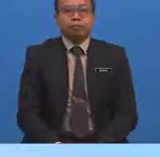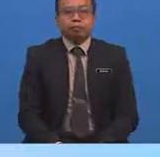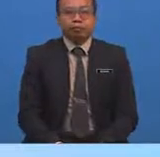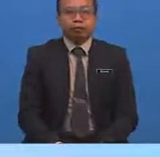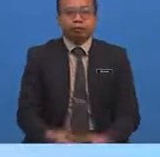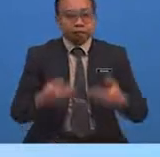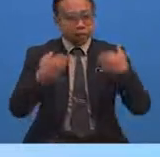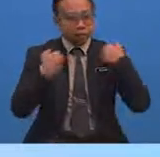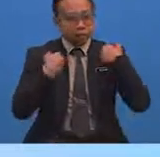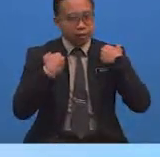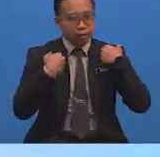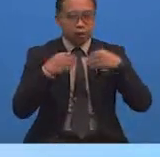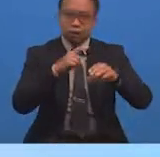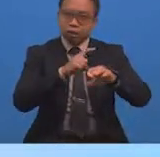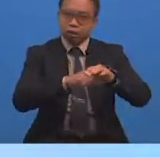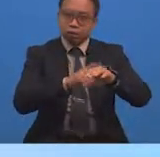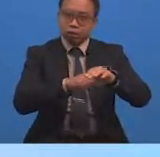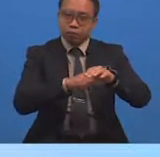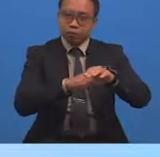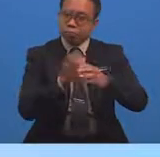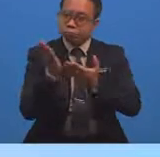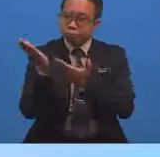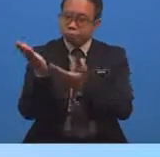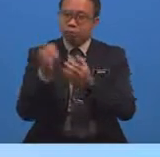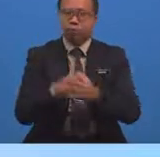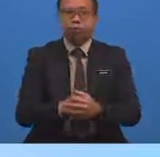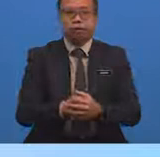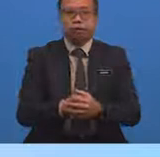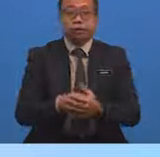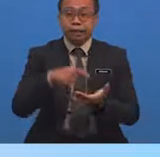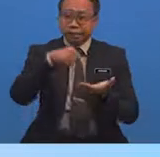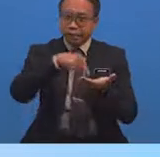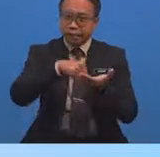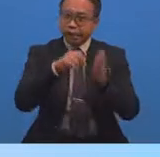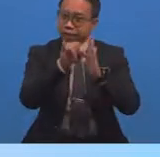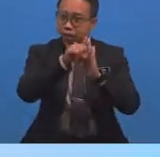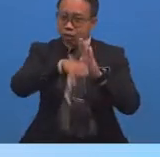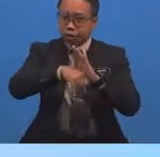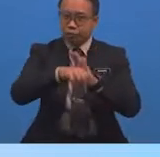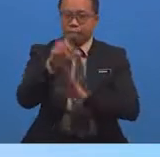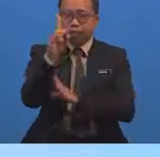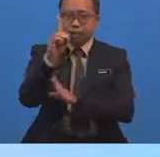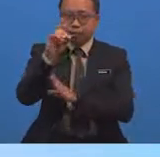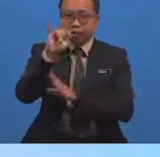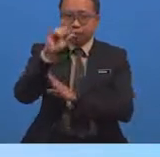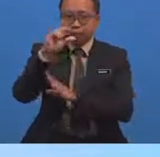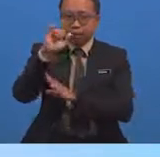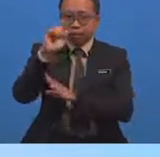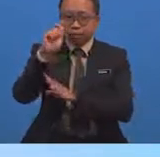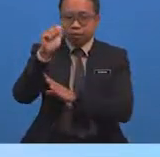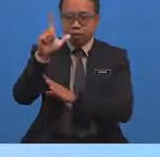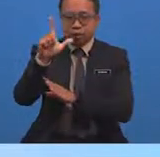ada juga jam Hai seperti ini ini ialah jam-jam digital